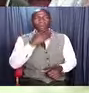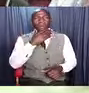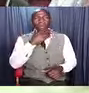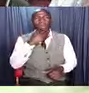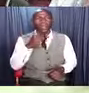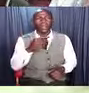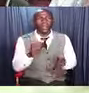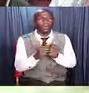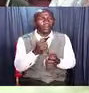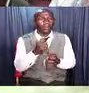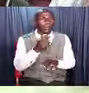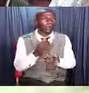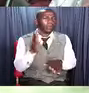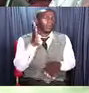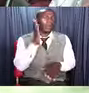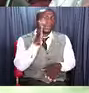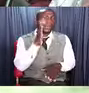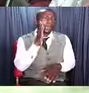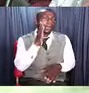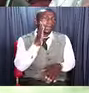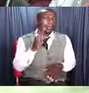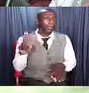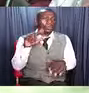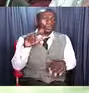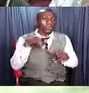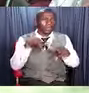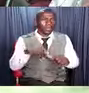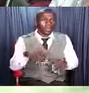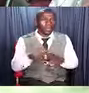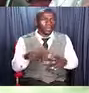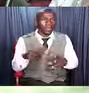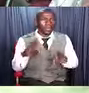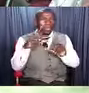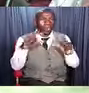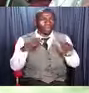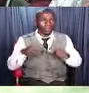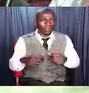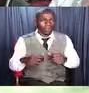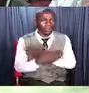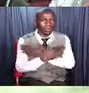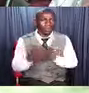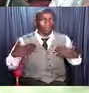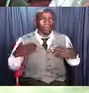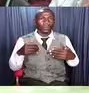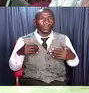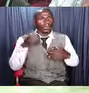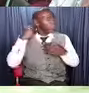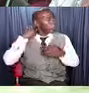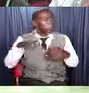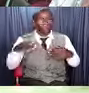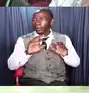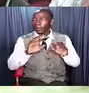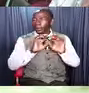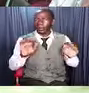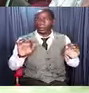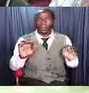father missionary. Na mama mwanzilishi. And our founder mother. Walikaa katika kupenda watu jinsi. Married in loving people. Kukwazika. They were